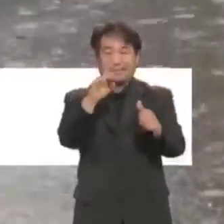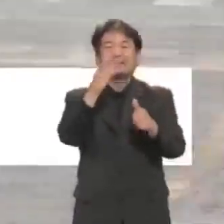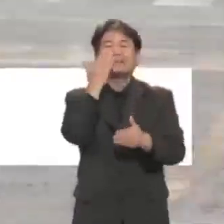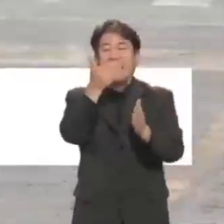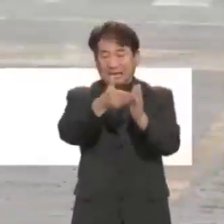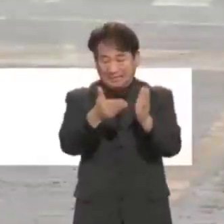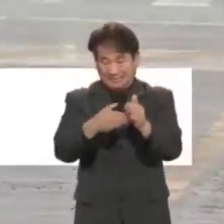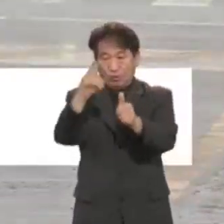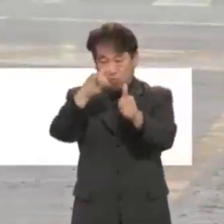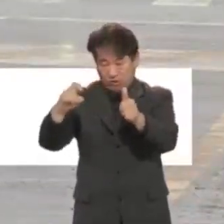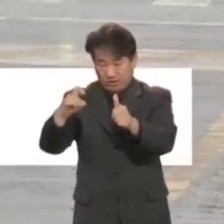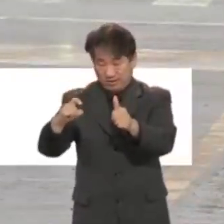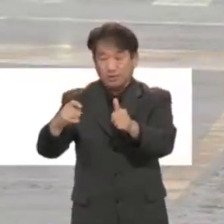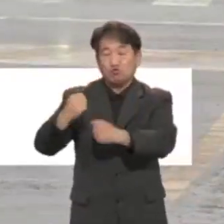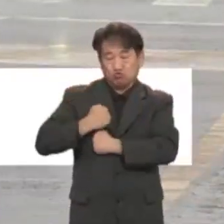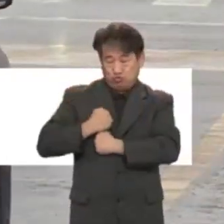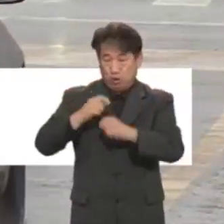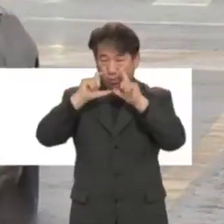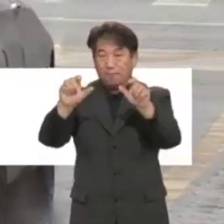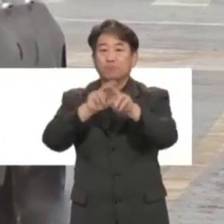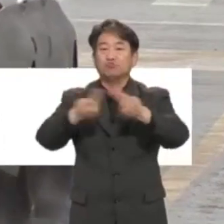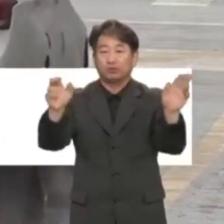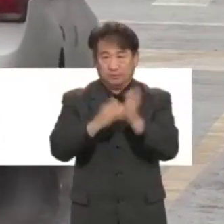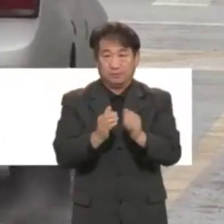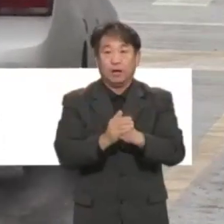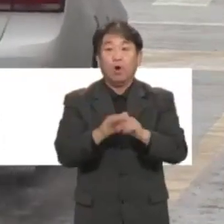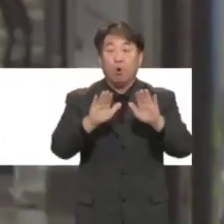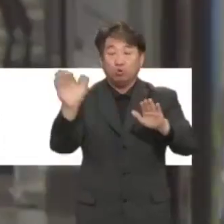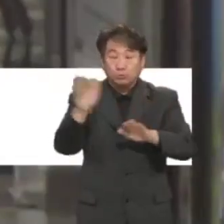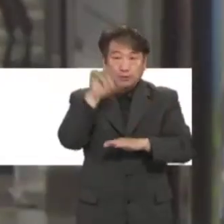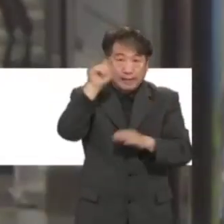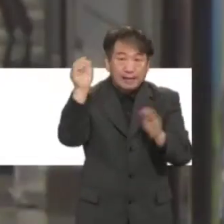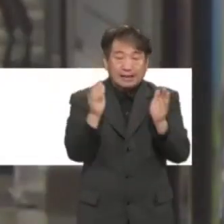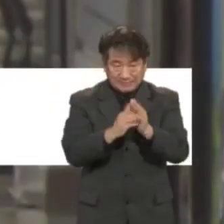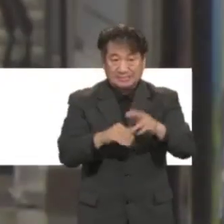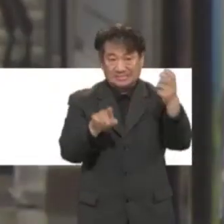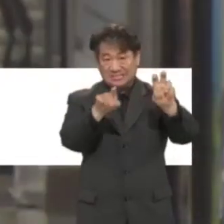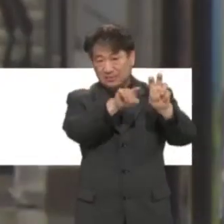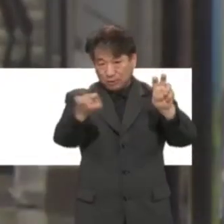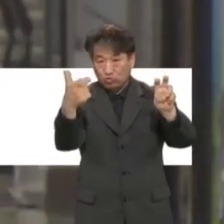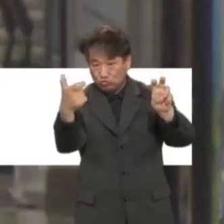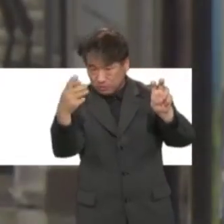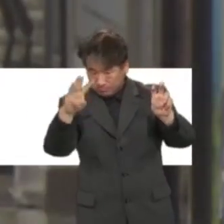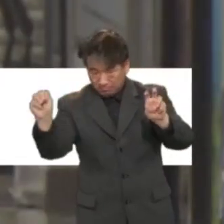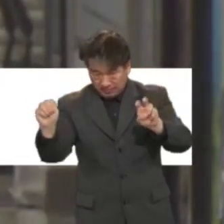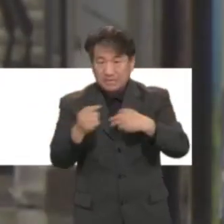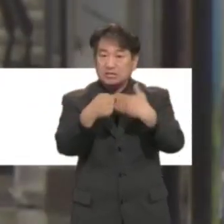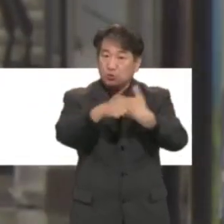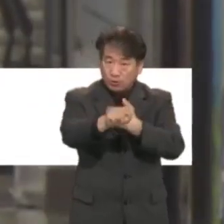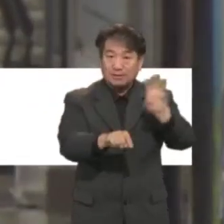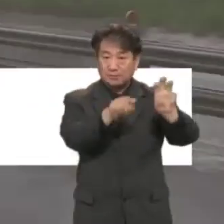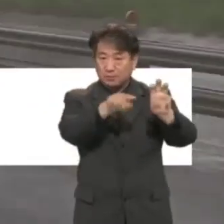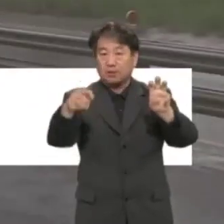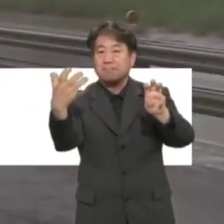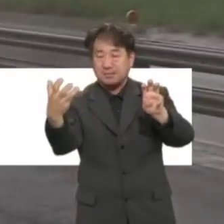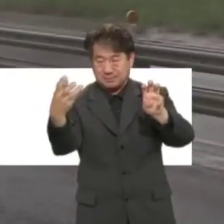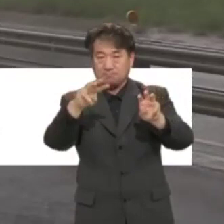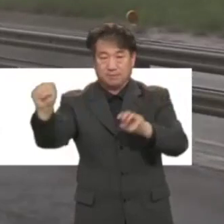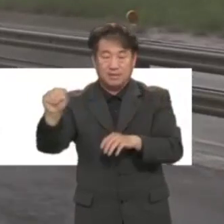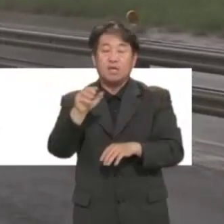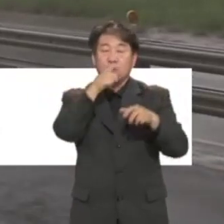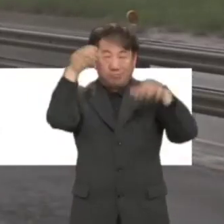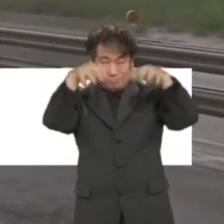해제됐습니다 오늘 밤부터 내일 새벽까지 충남북부의 20에서 60mm 급외 지역의 30에서 80mm의 비가